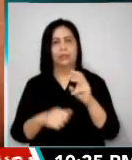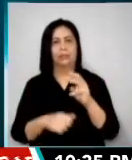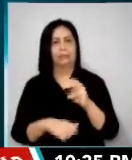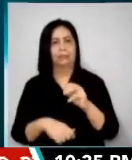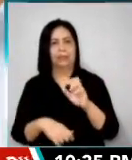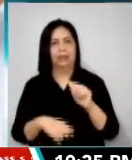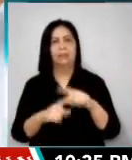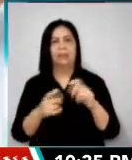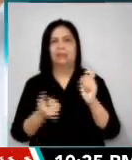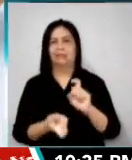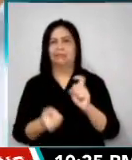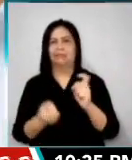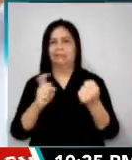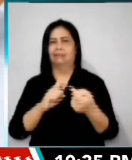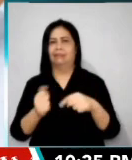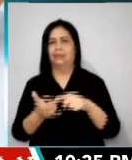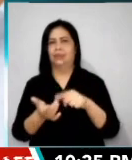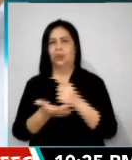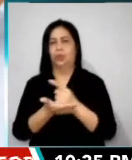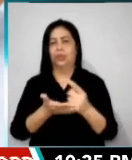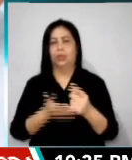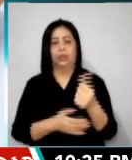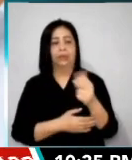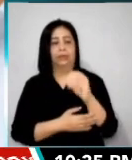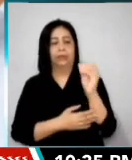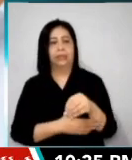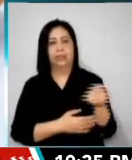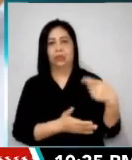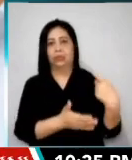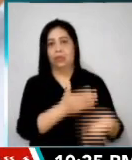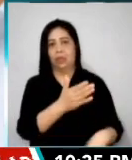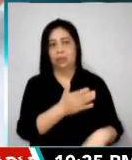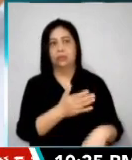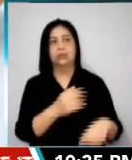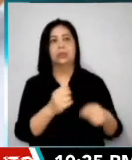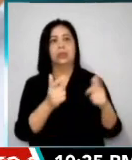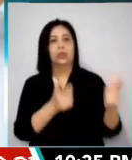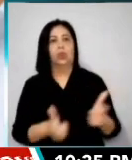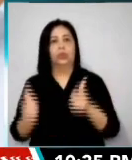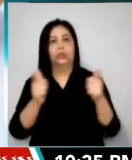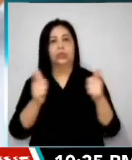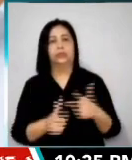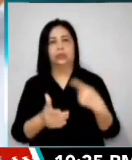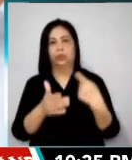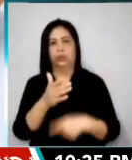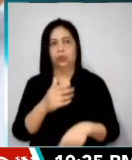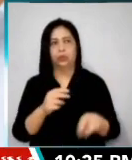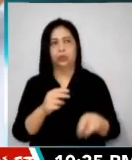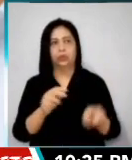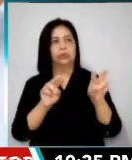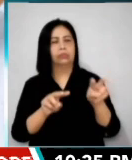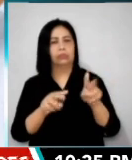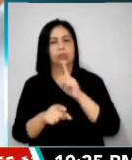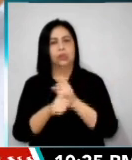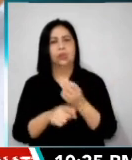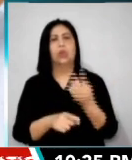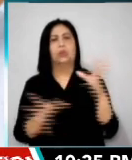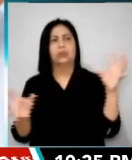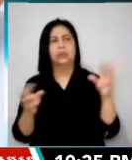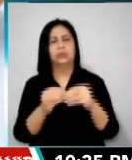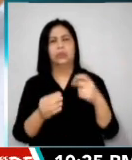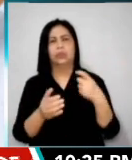linggo. Yung 10% na taripa, tapos logistics cost, titingnan nila yung talagang cost structure niyan.